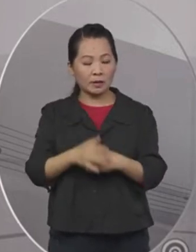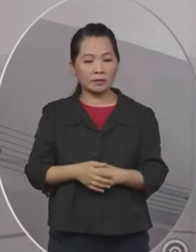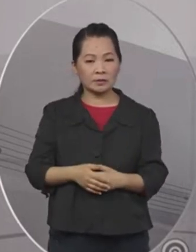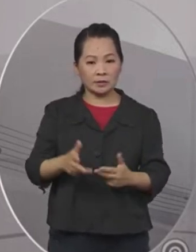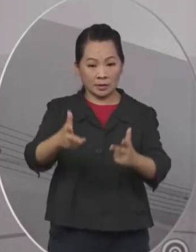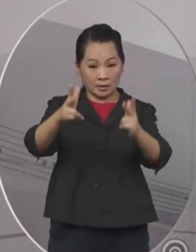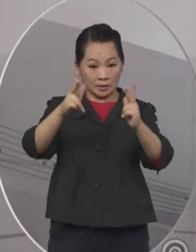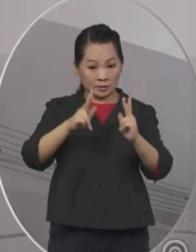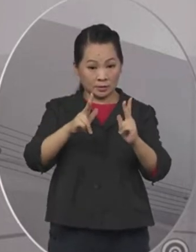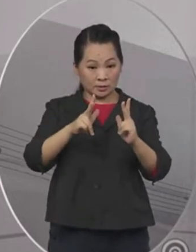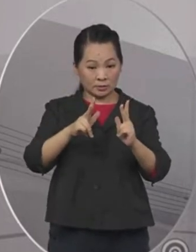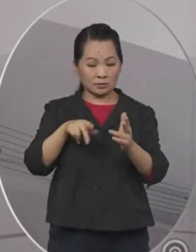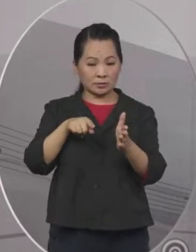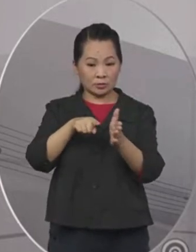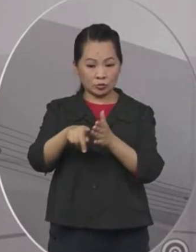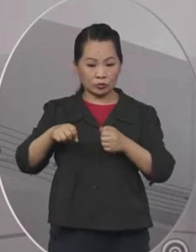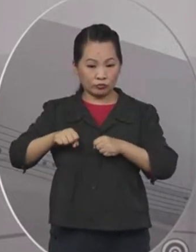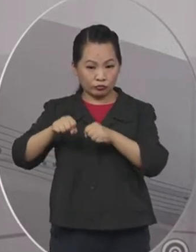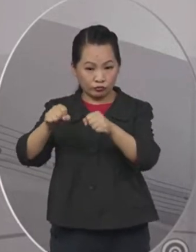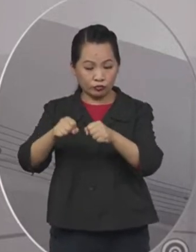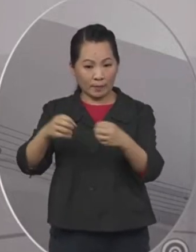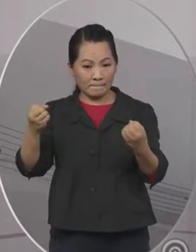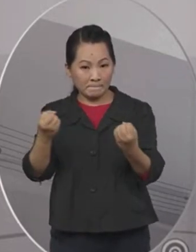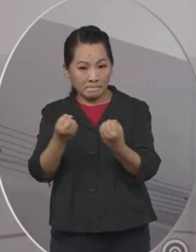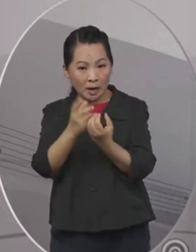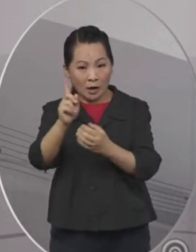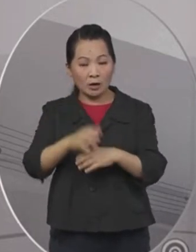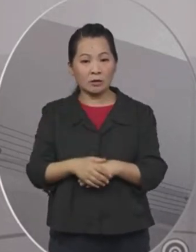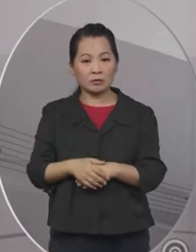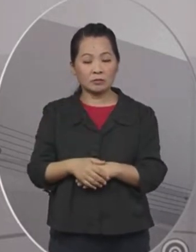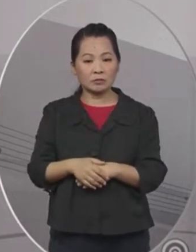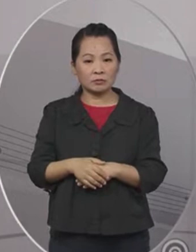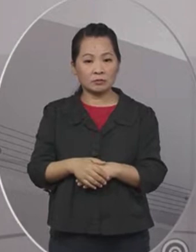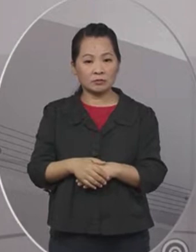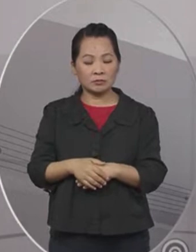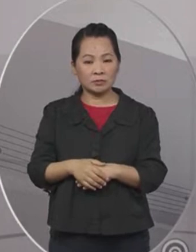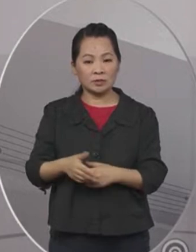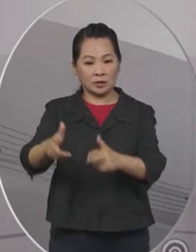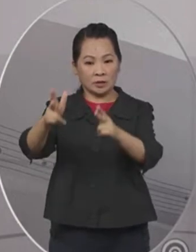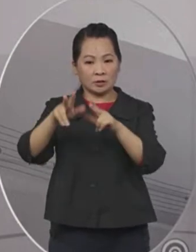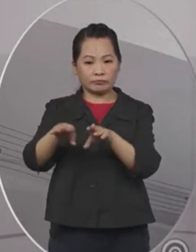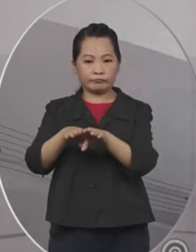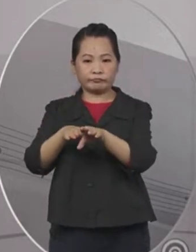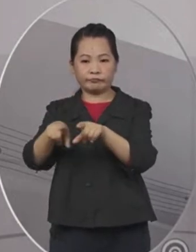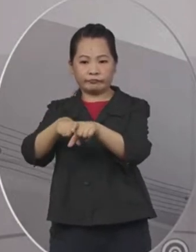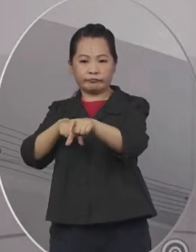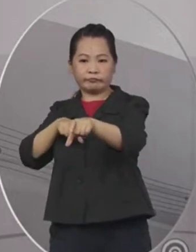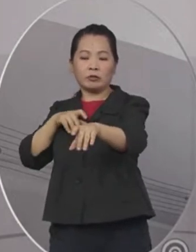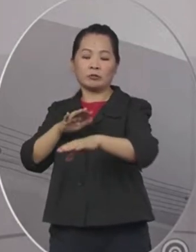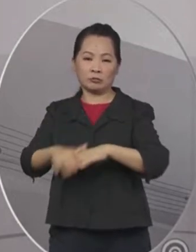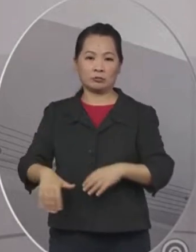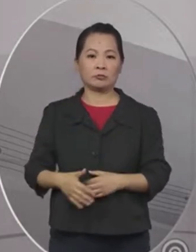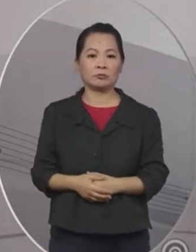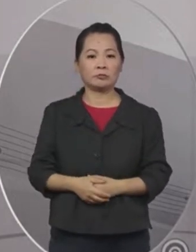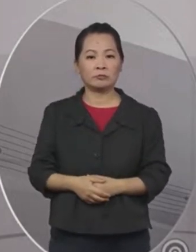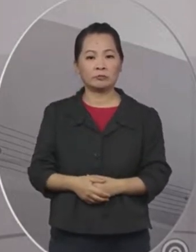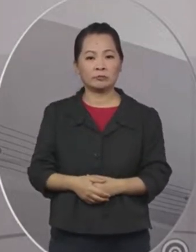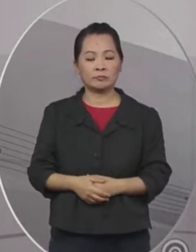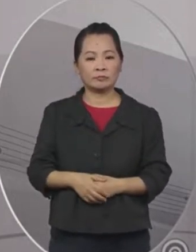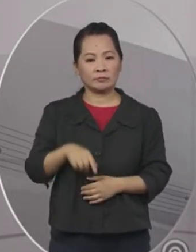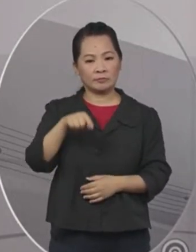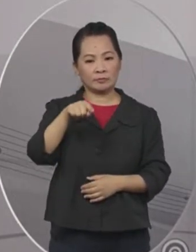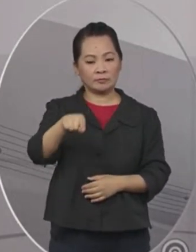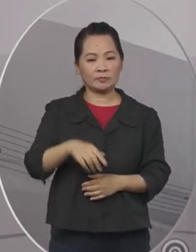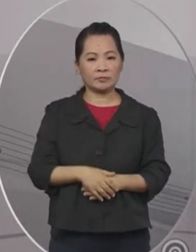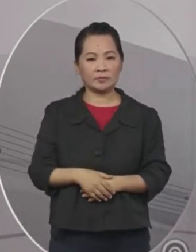桥面上的机车专用道一发生车祸，整条桥上的机车专用道都会塞成一片，这些都是很